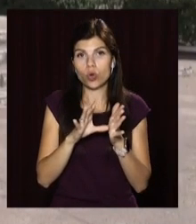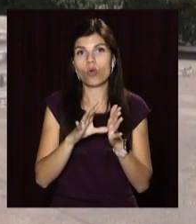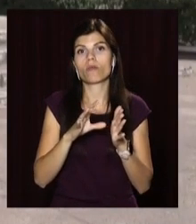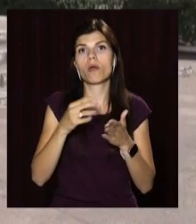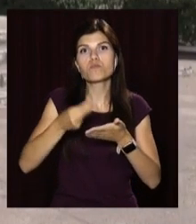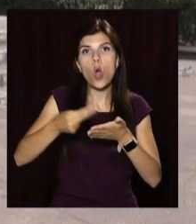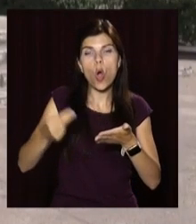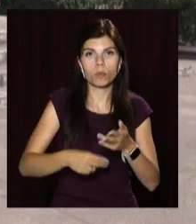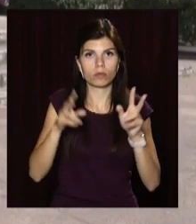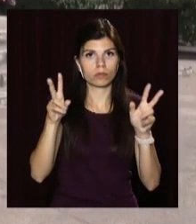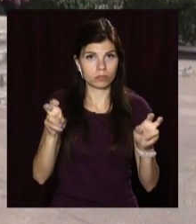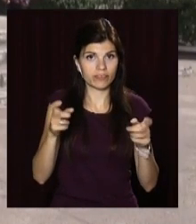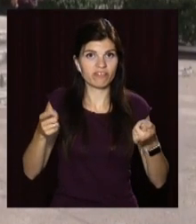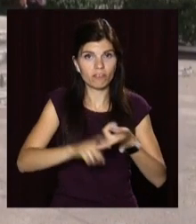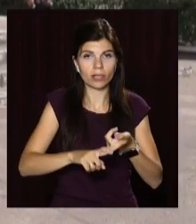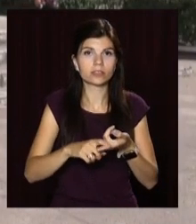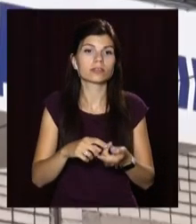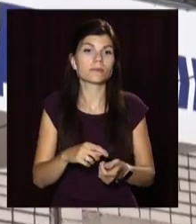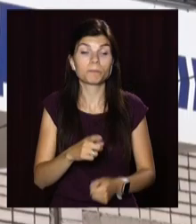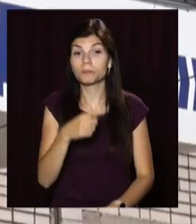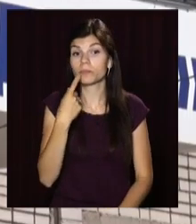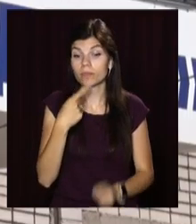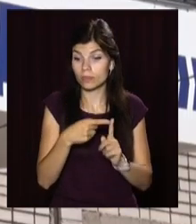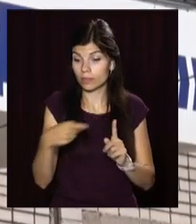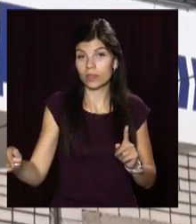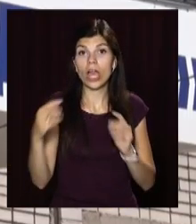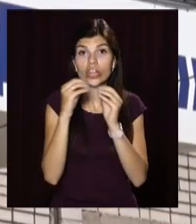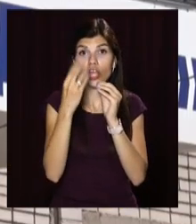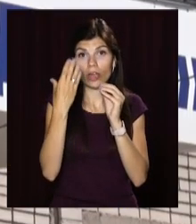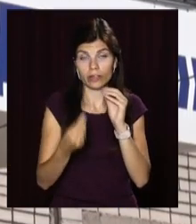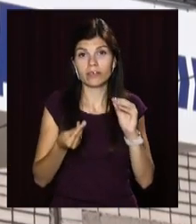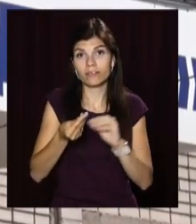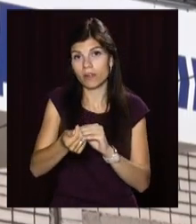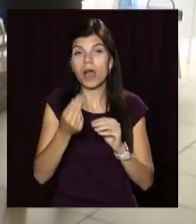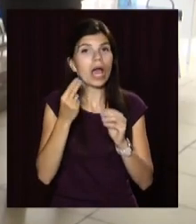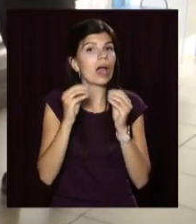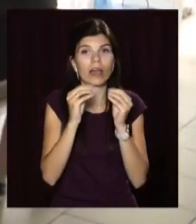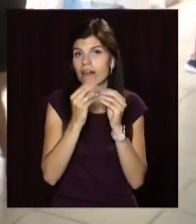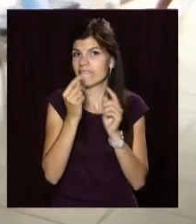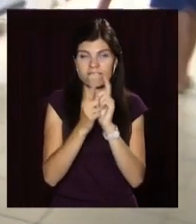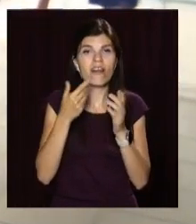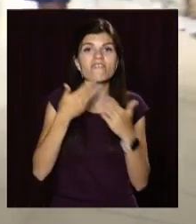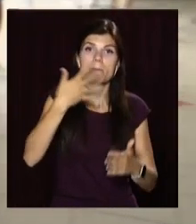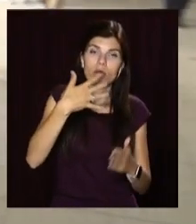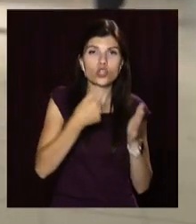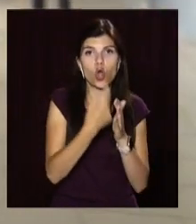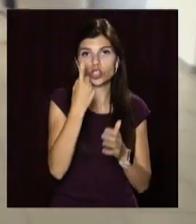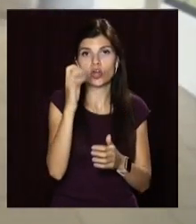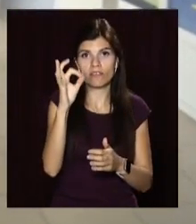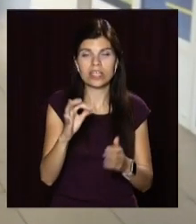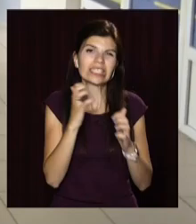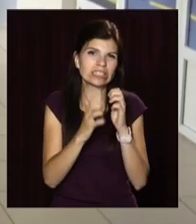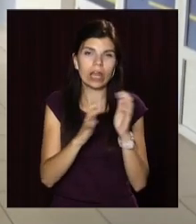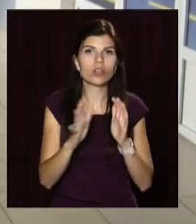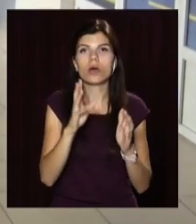підпис. Нараховувати виплати за лікарняний будуть протягом 10 днів. Їхній розмір не зміниться – від 50 до 100%